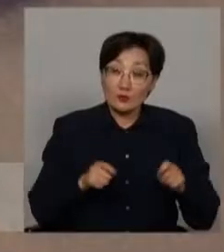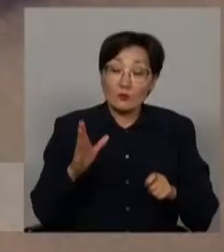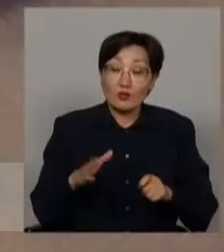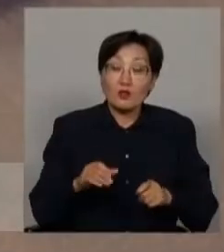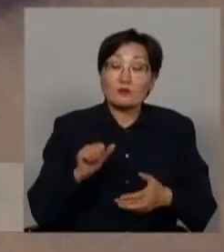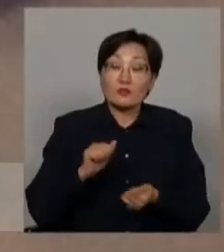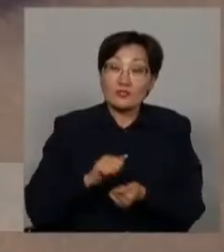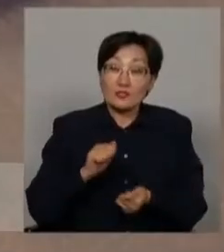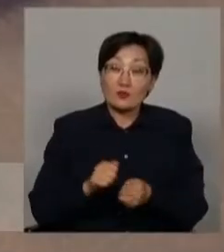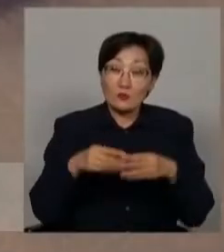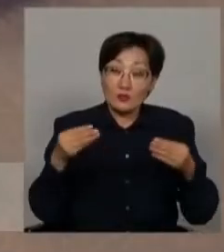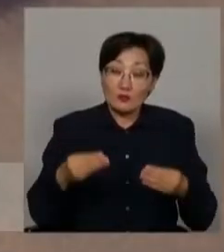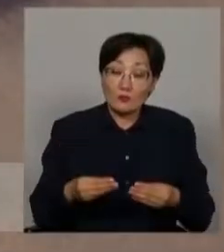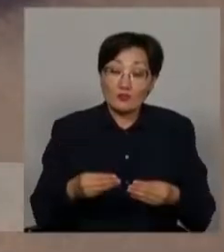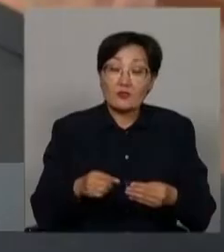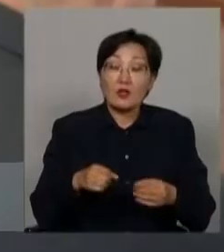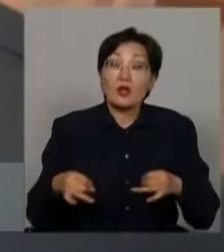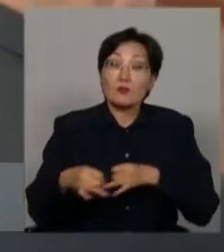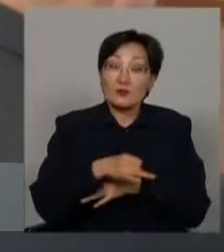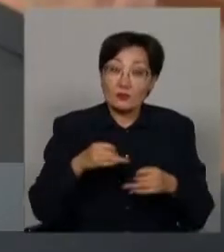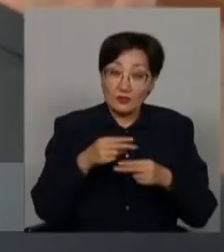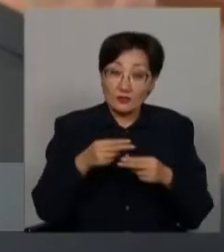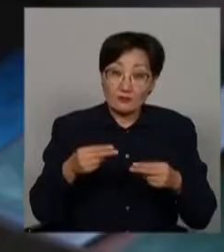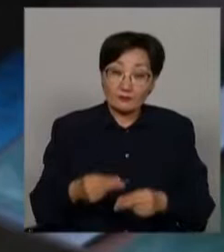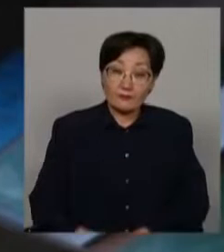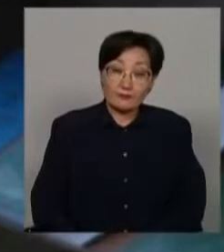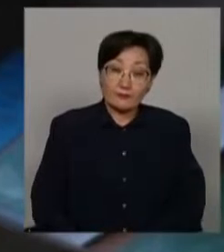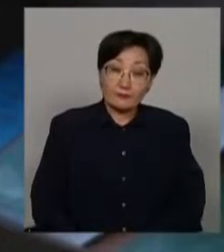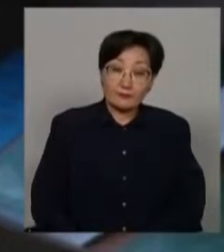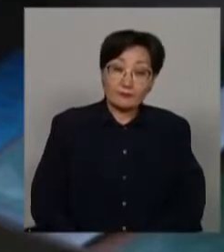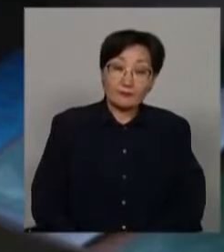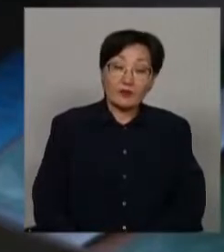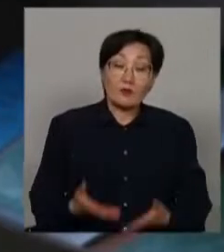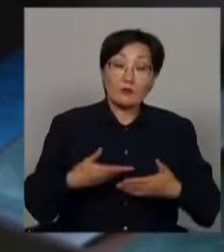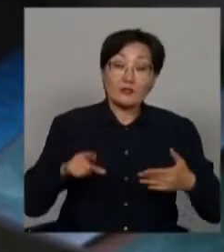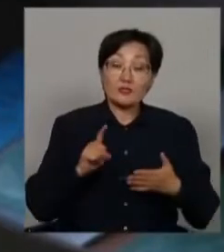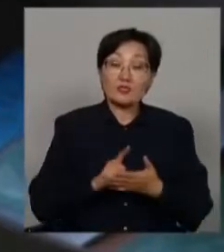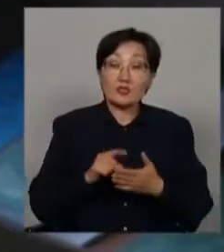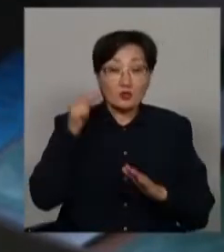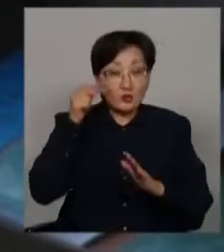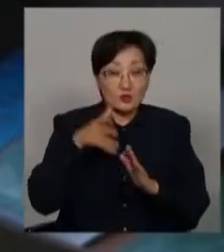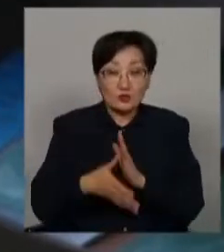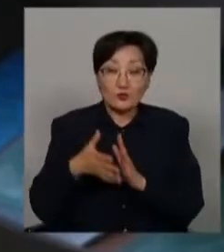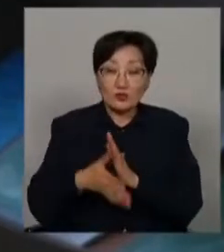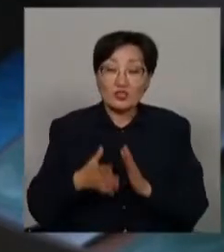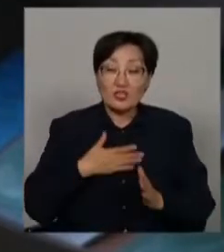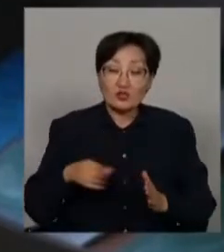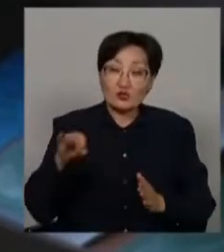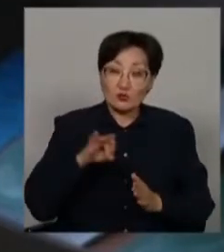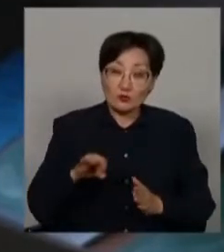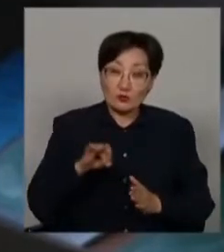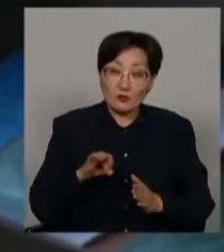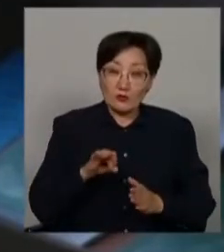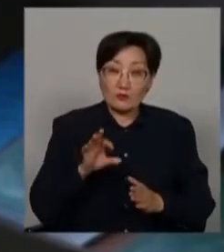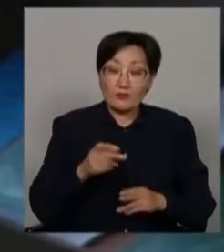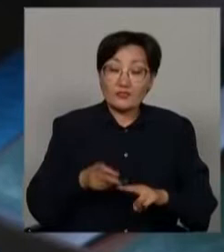изданы сборники по целому ряду рассмотренных тем. Мы должны изучать нашу историю,